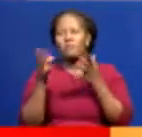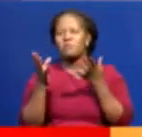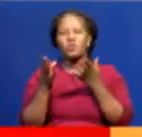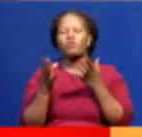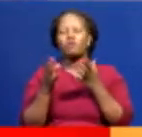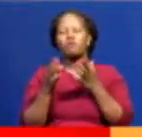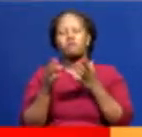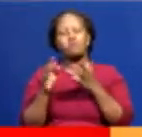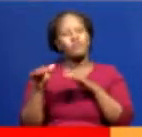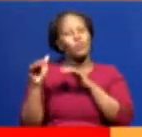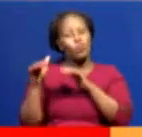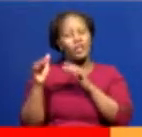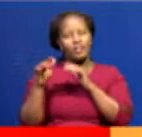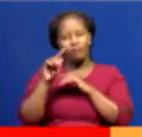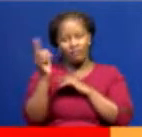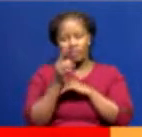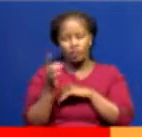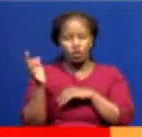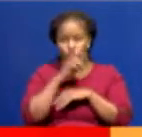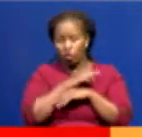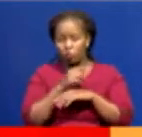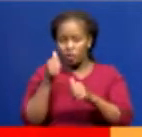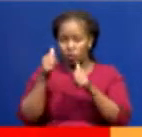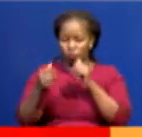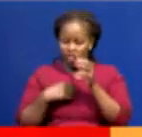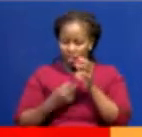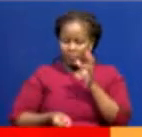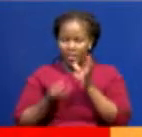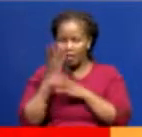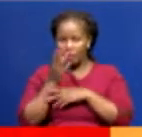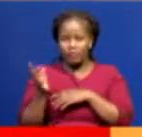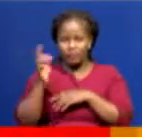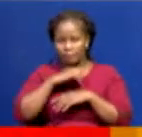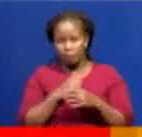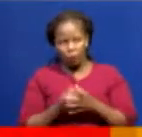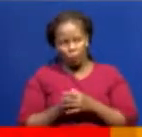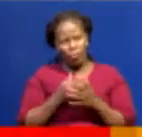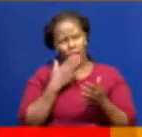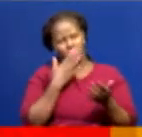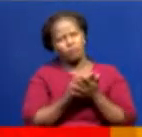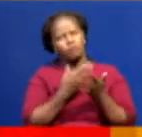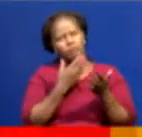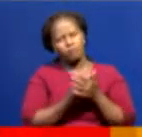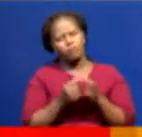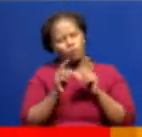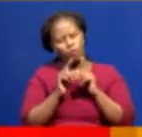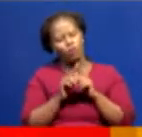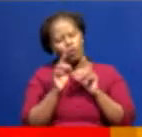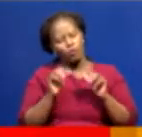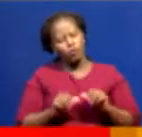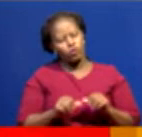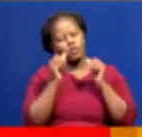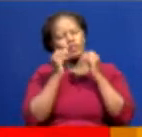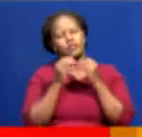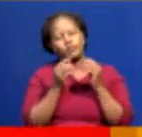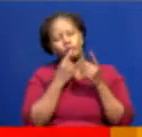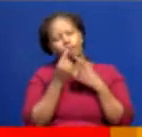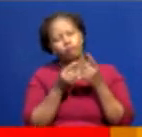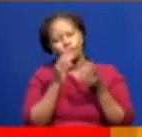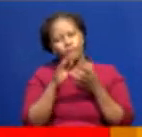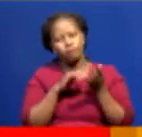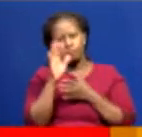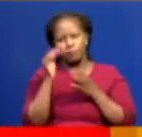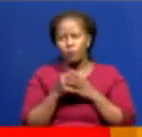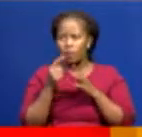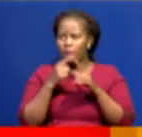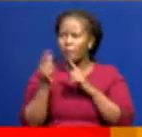zile ambazo zilikuwa zimeanzishwa. Naam, asante sana, na tutakuwa tunaendelea kuzungumzia hayo yote kwa kina.